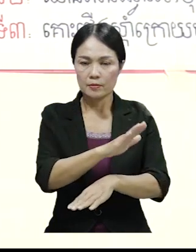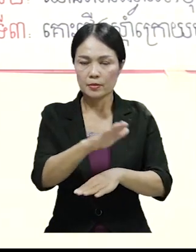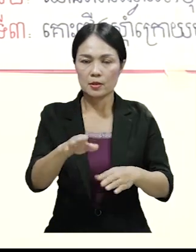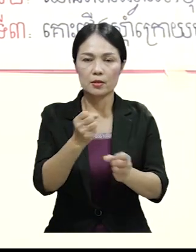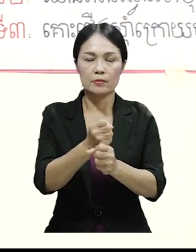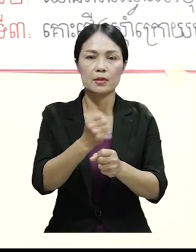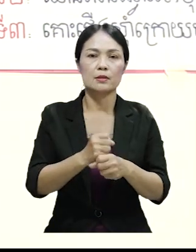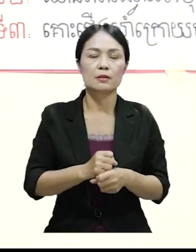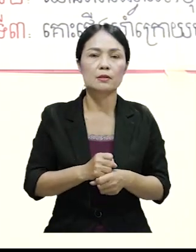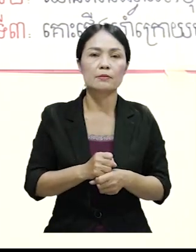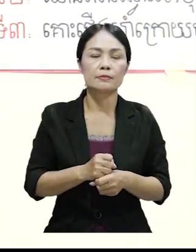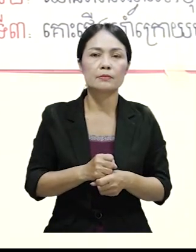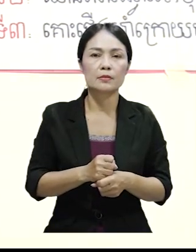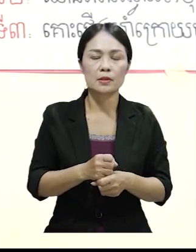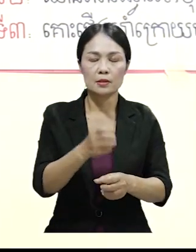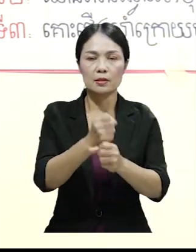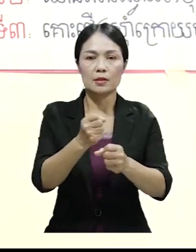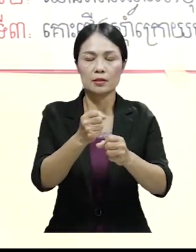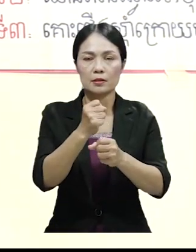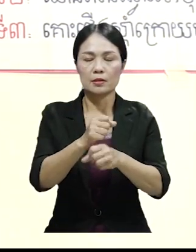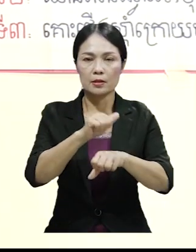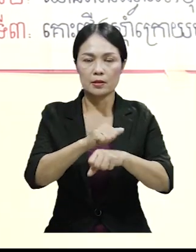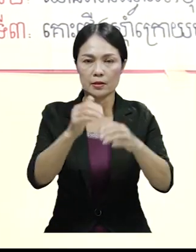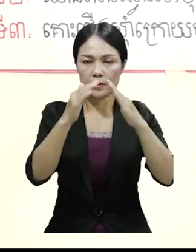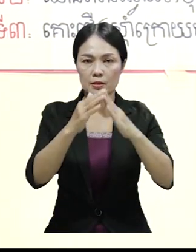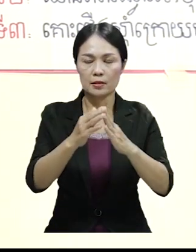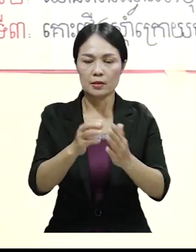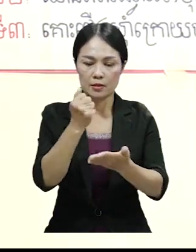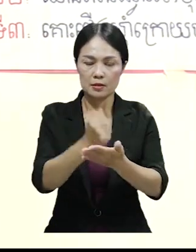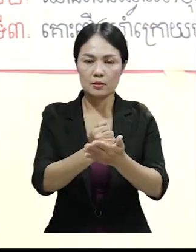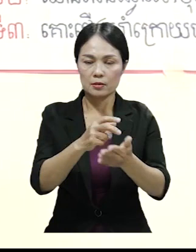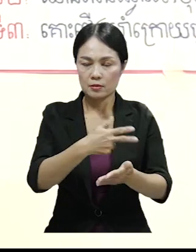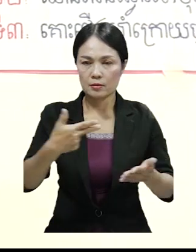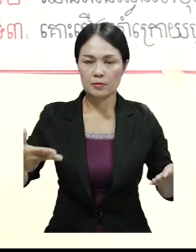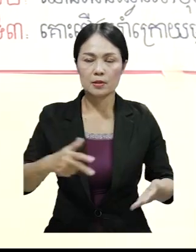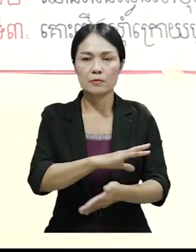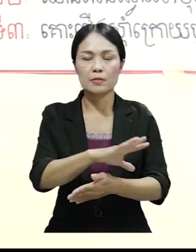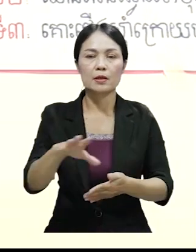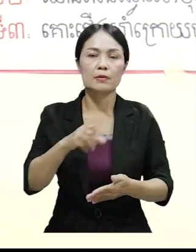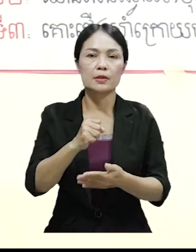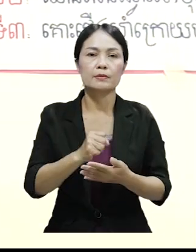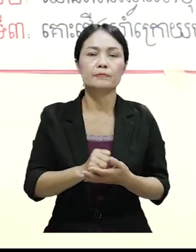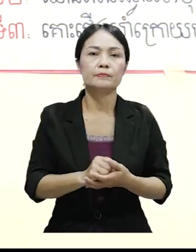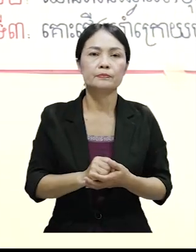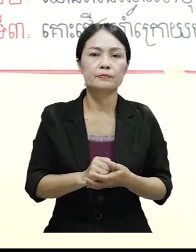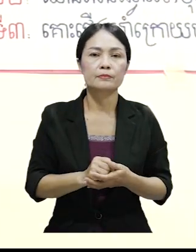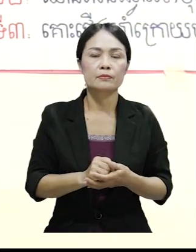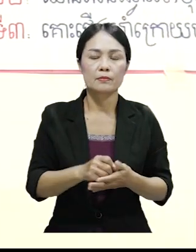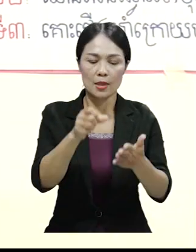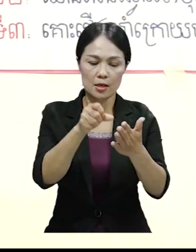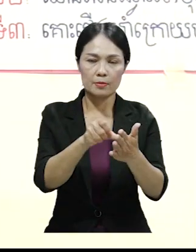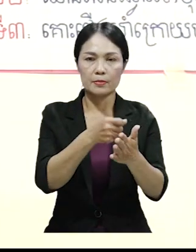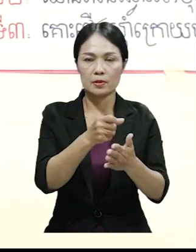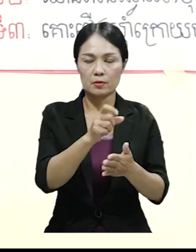ណាកូនណាអញ្ចឹងកិច្ចការផ្ទះគឺនៅក្នុងសៀវភៅពុម្ពភាសាខ្មែររបស់យើងបាទទំ